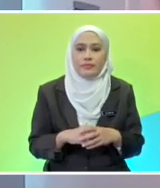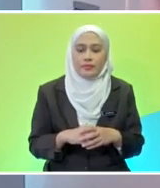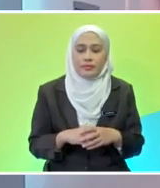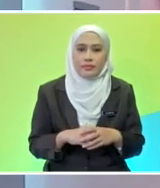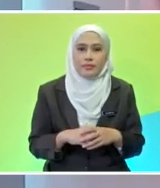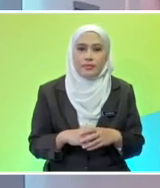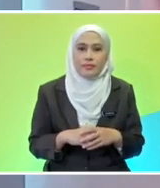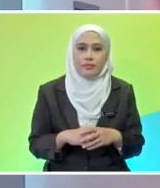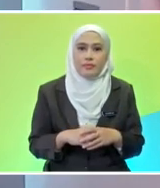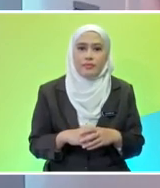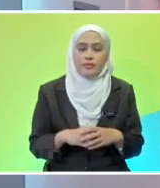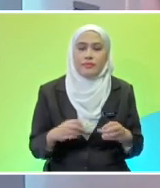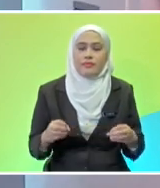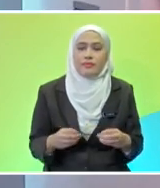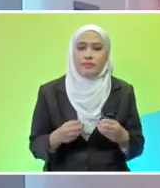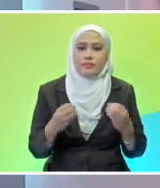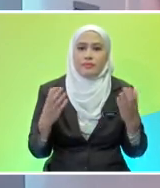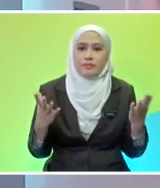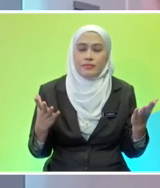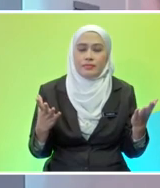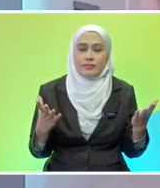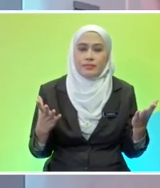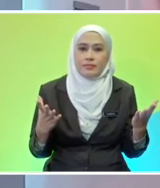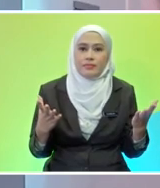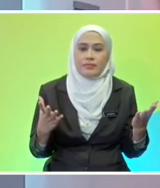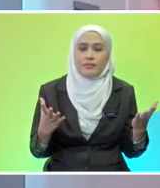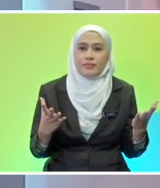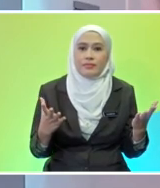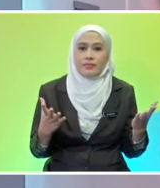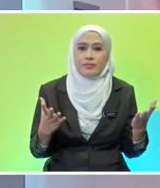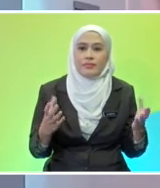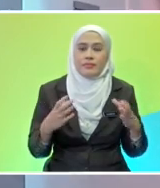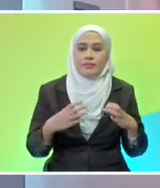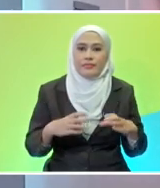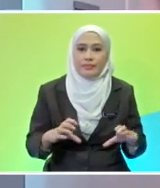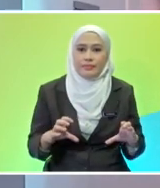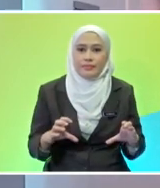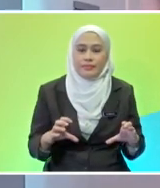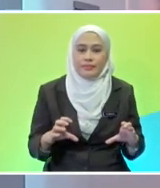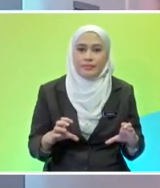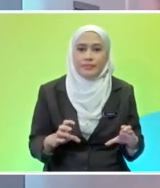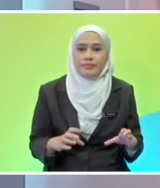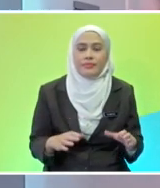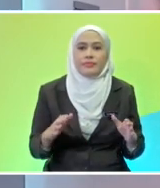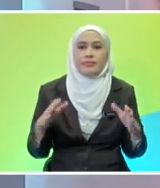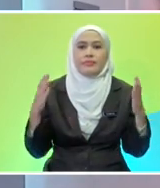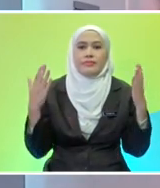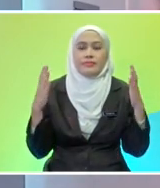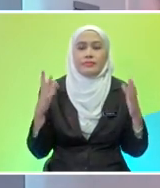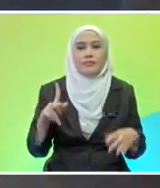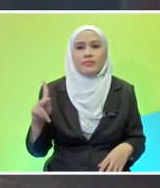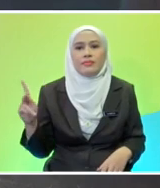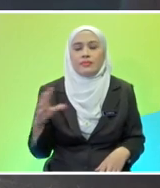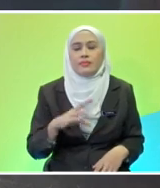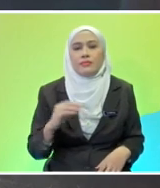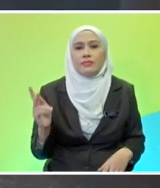kita variasikan, kita kreatifkan dia. Kita angkat sikit tangan ke kiri, kita tepuk ke kanan pun boleh, tak ada masalah. Lepas tu apa lagi